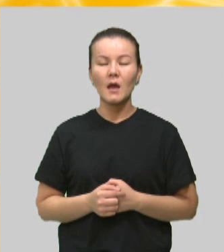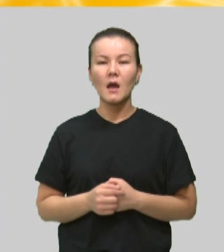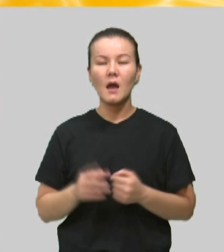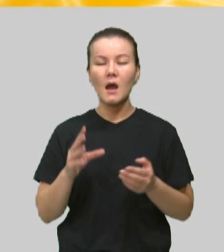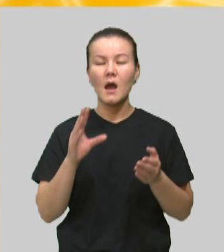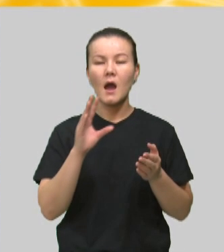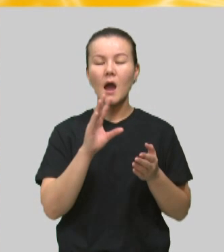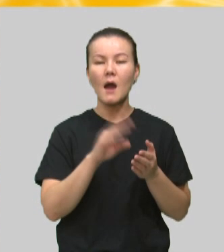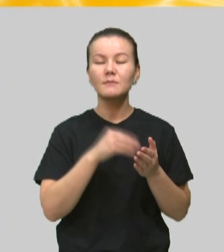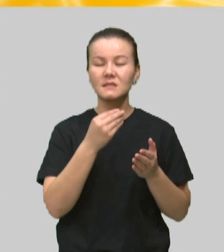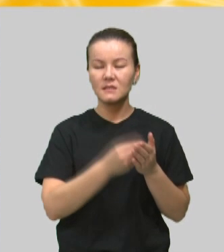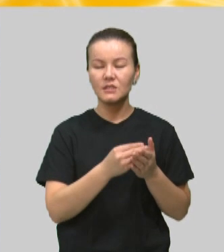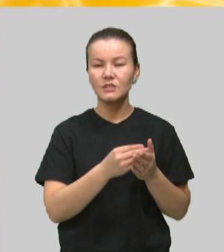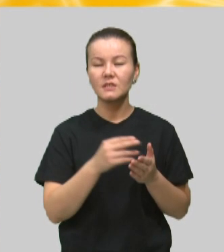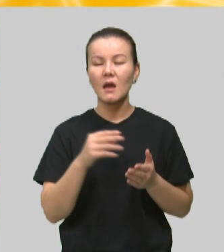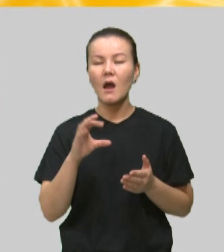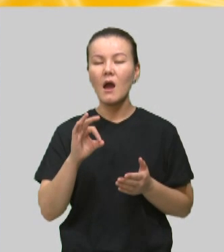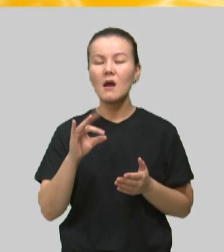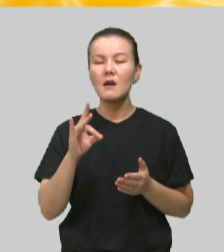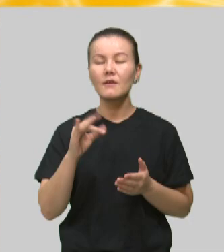Обозначьте орфограммы.